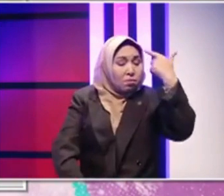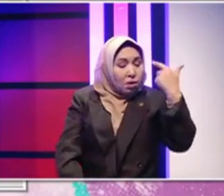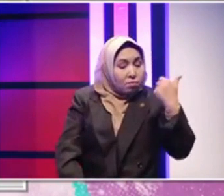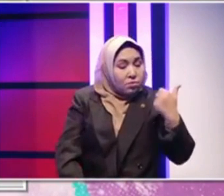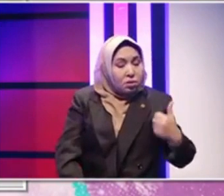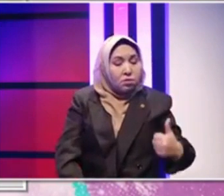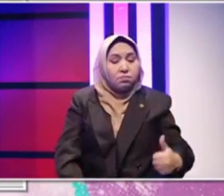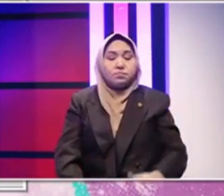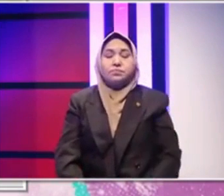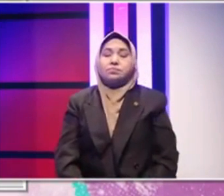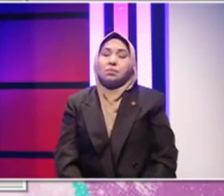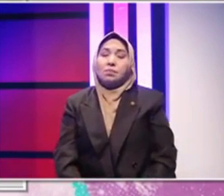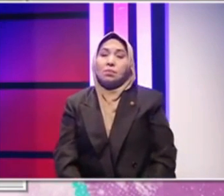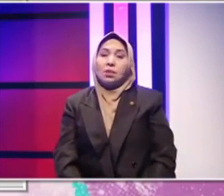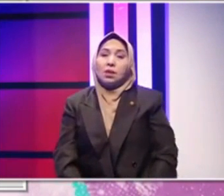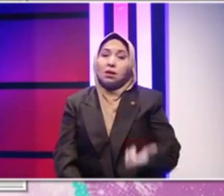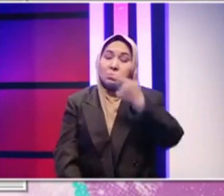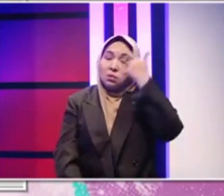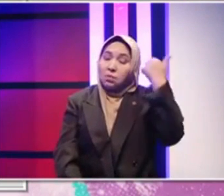شديد،